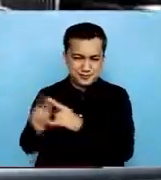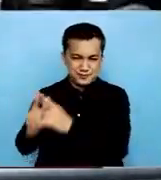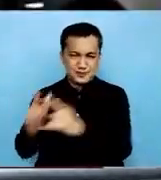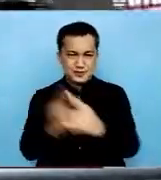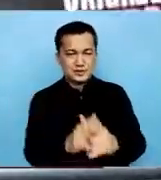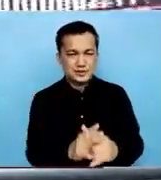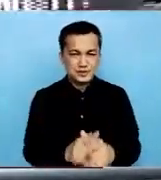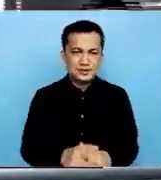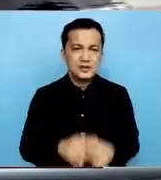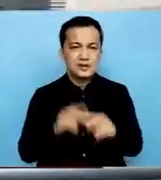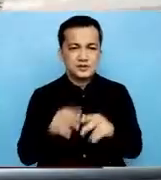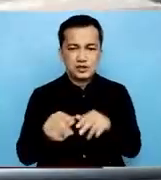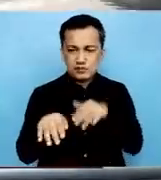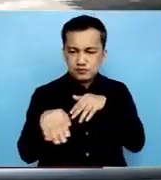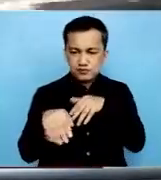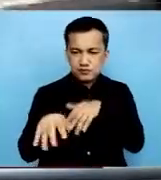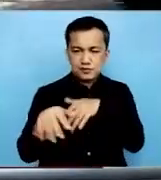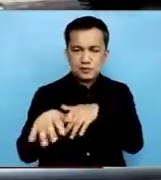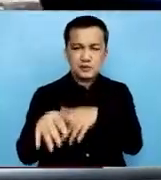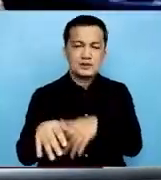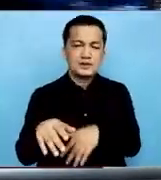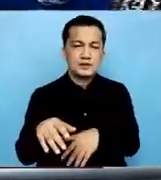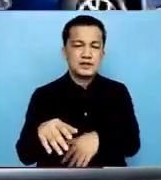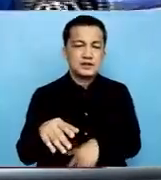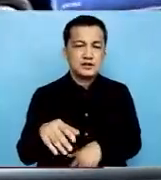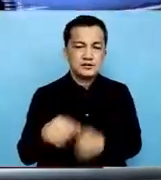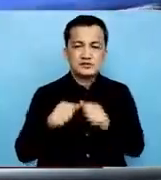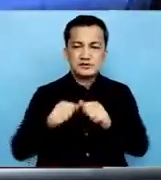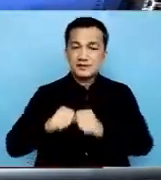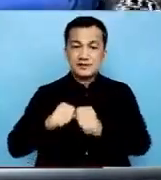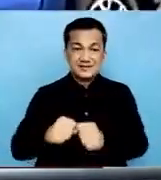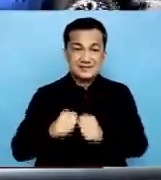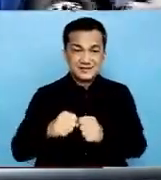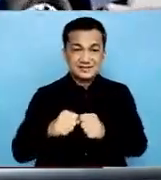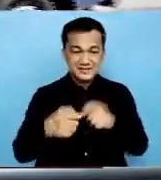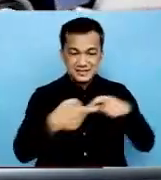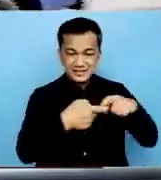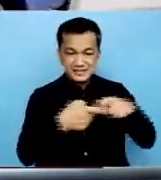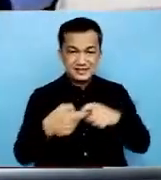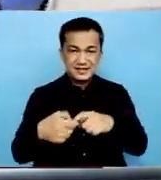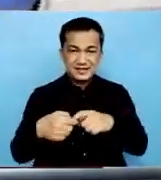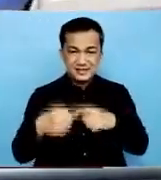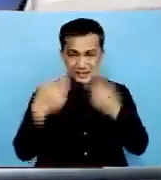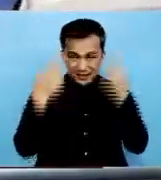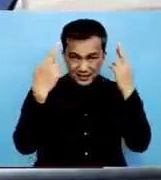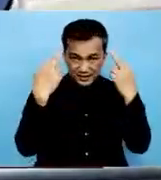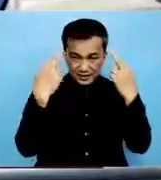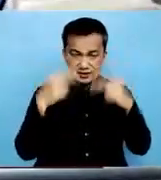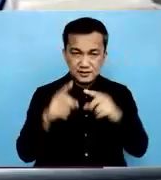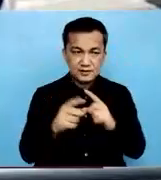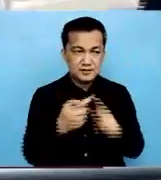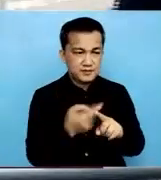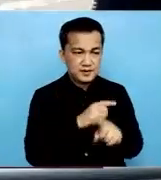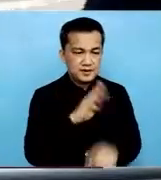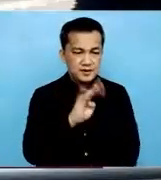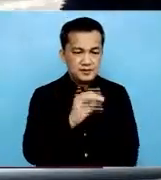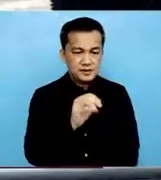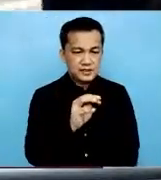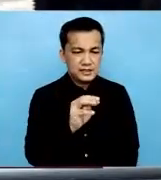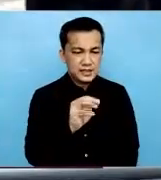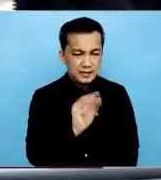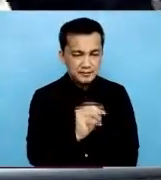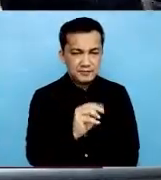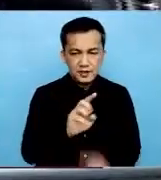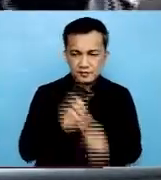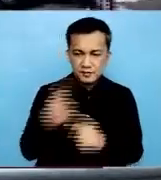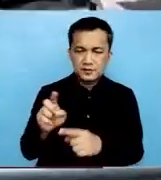yung karosa ni King Charles na manggagaling sa Buckingham Palace papunta dito sa west door ng